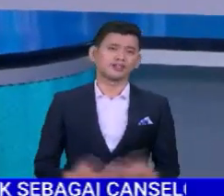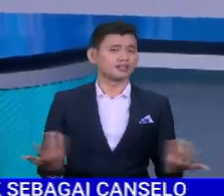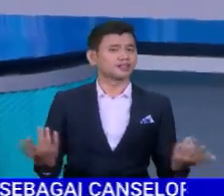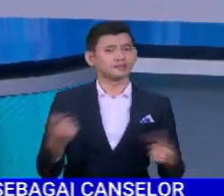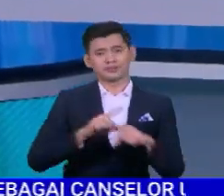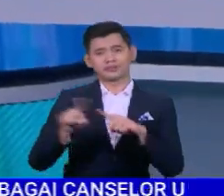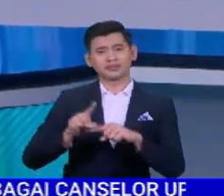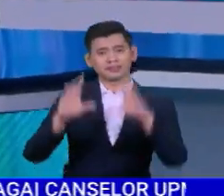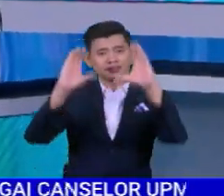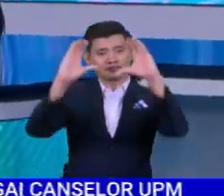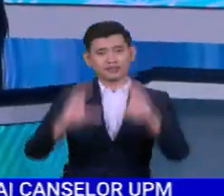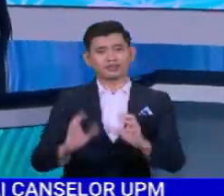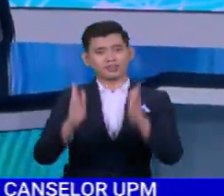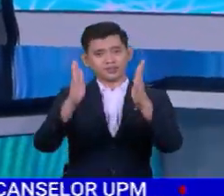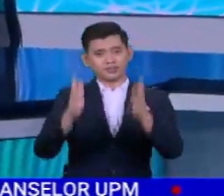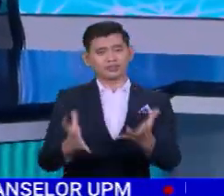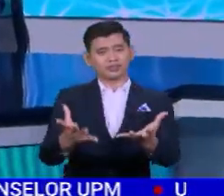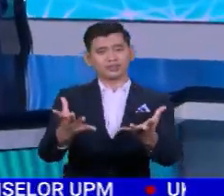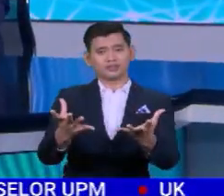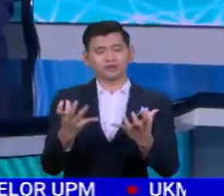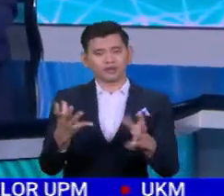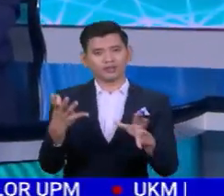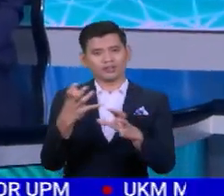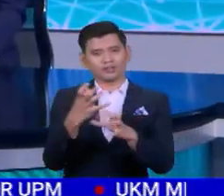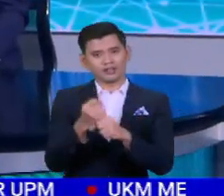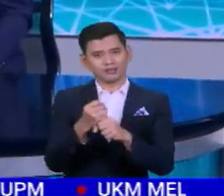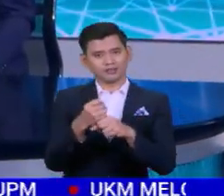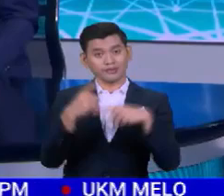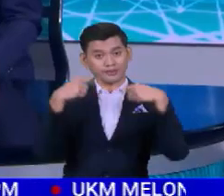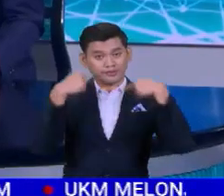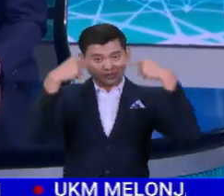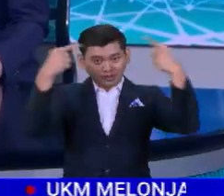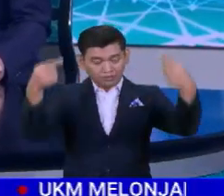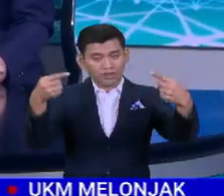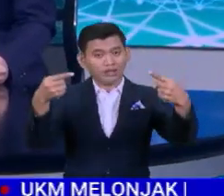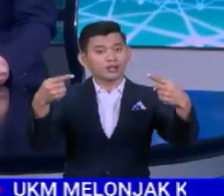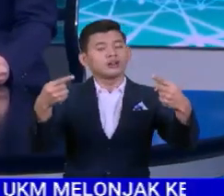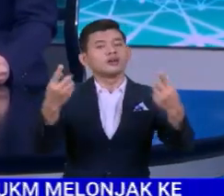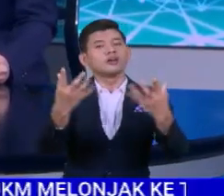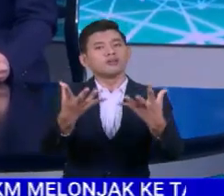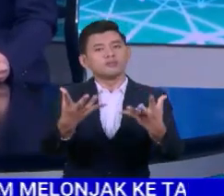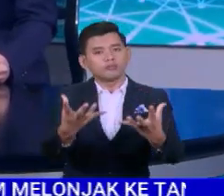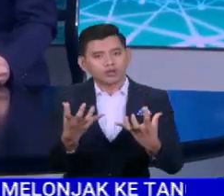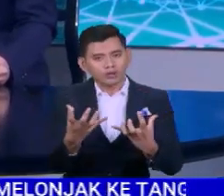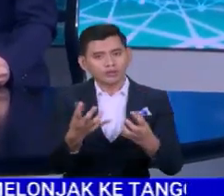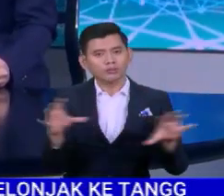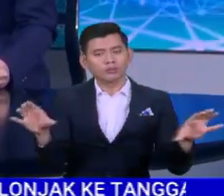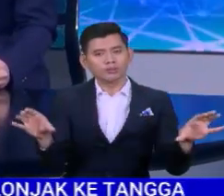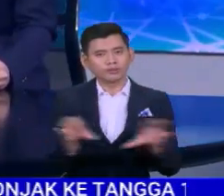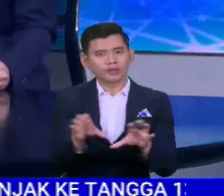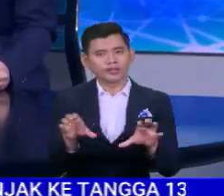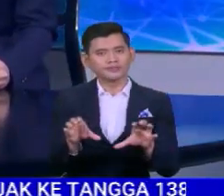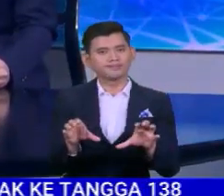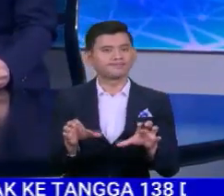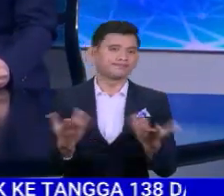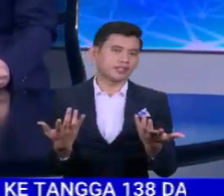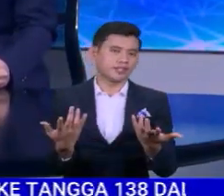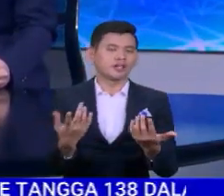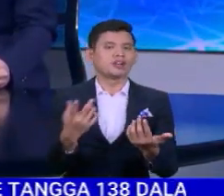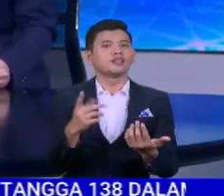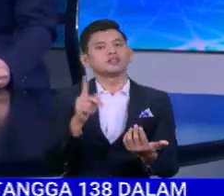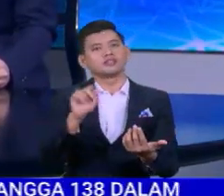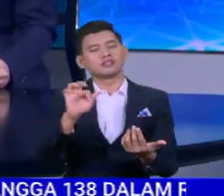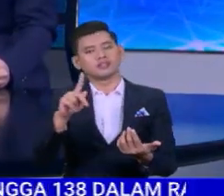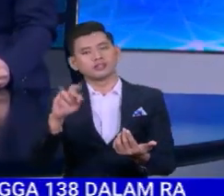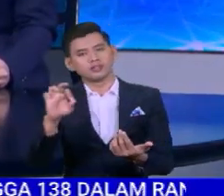macam-macam cara orang nak meraih populariti. Gara-gara semata-mata mahu menghasilkan kandungan media sosial ni, seorang